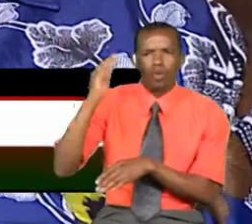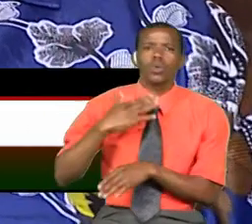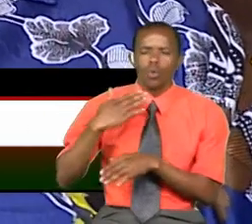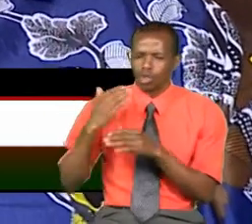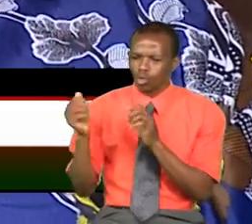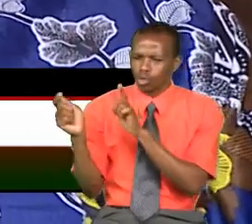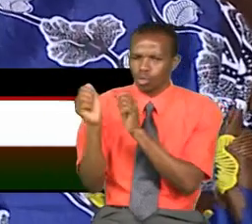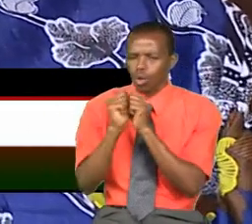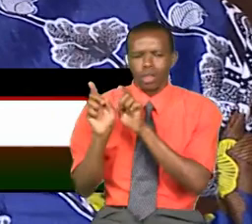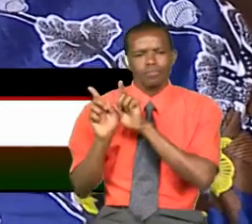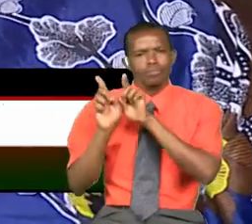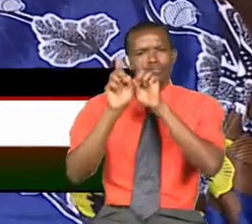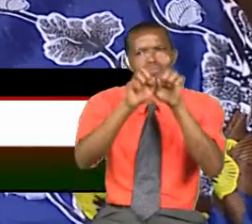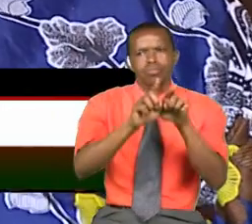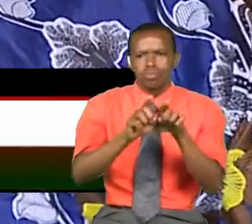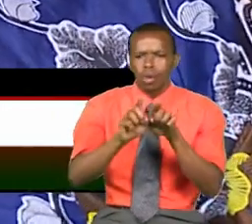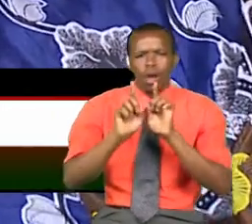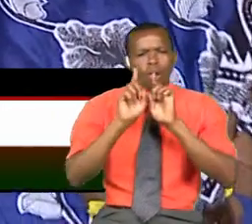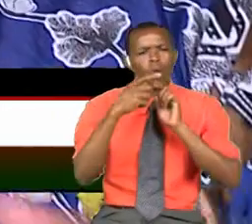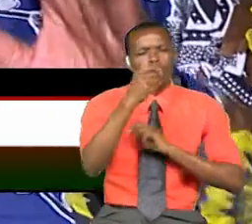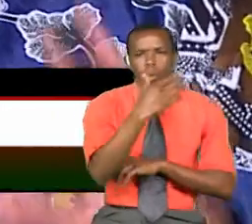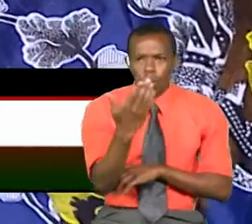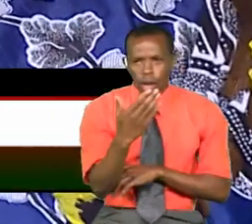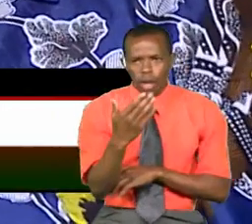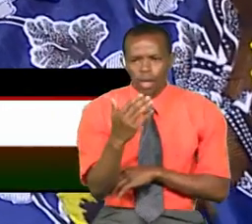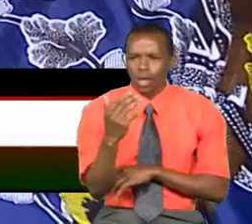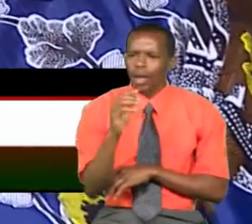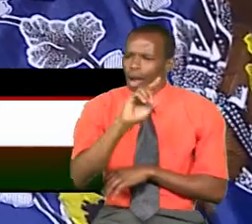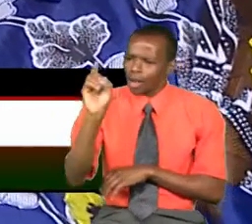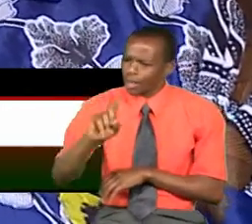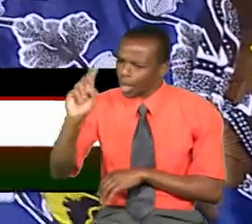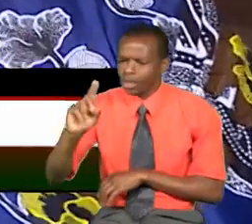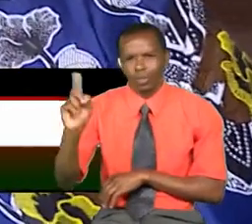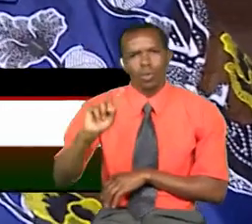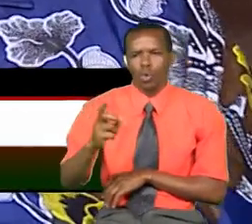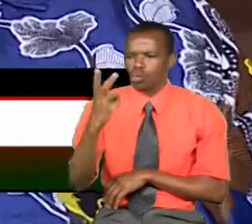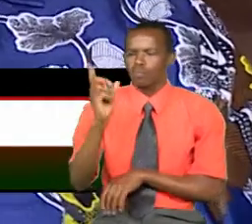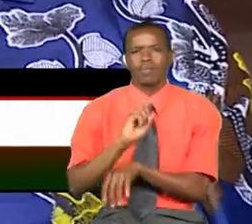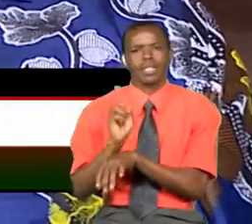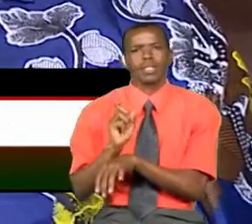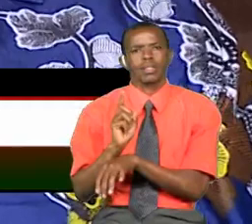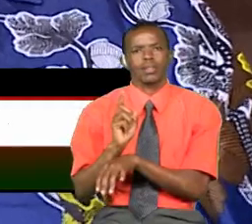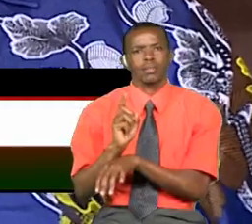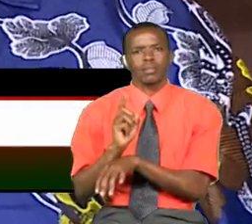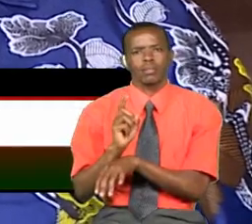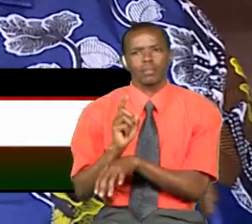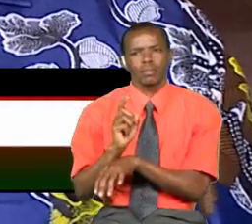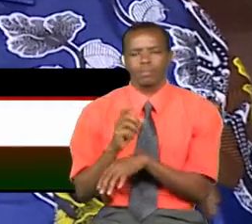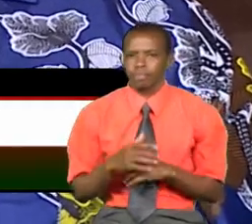wewe. Naambia tunaenda wapi? Naambia hapana, uliza maswali, I'm giving you 2 minutes, dress